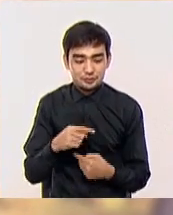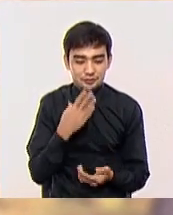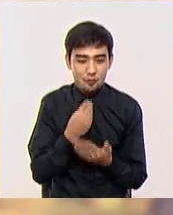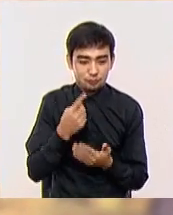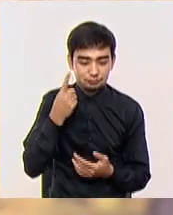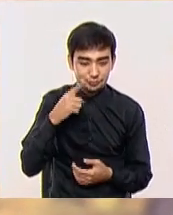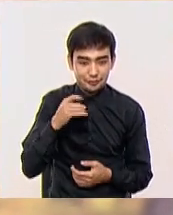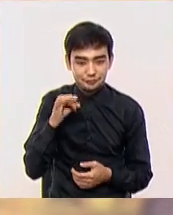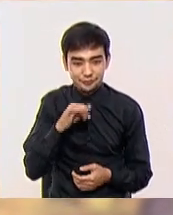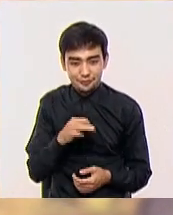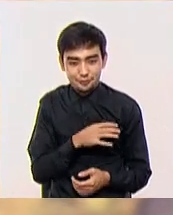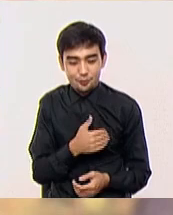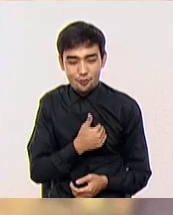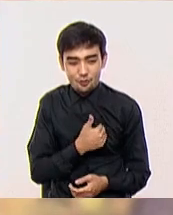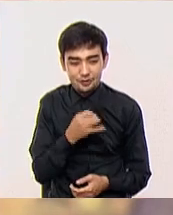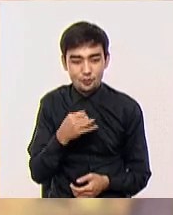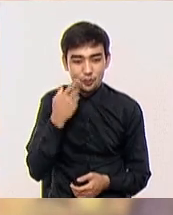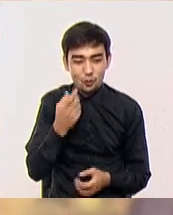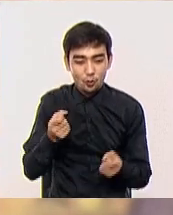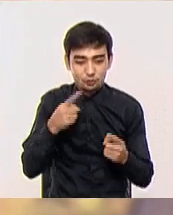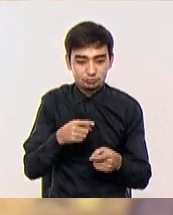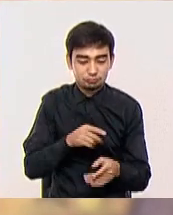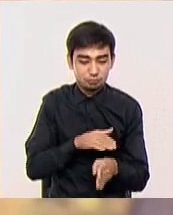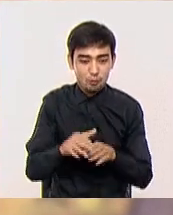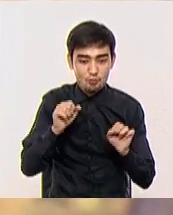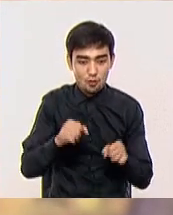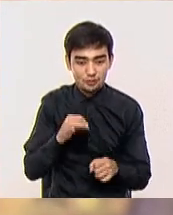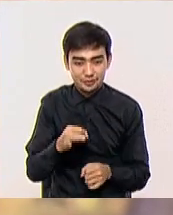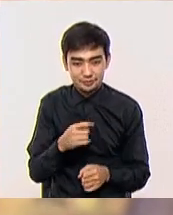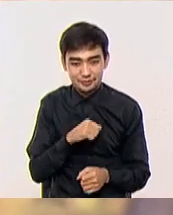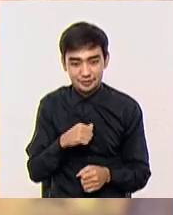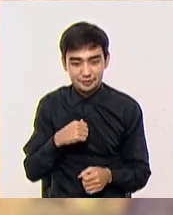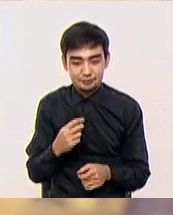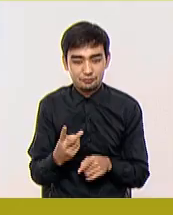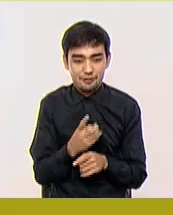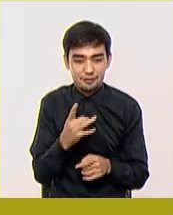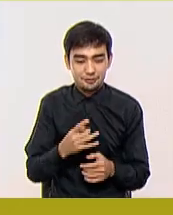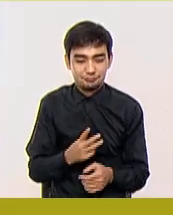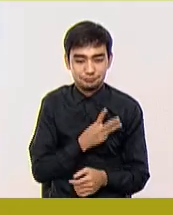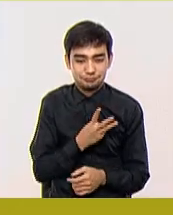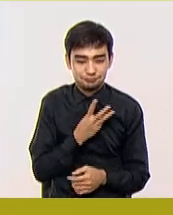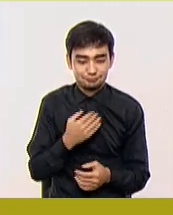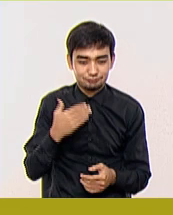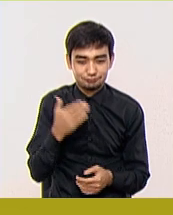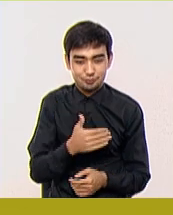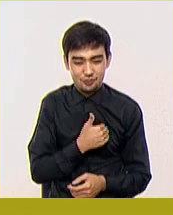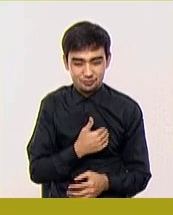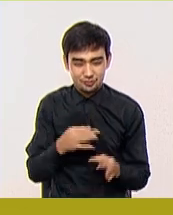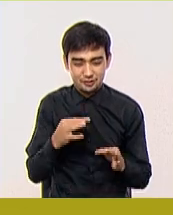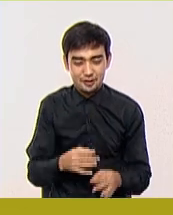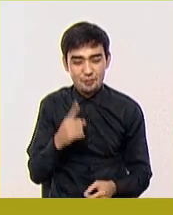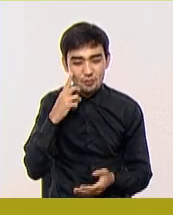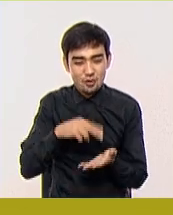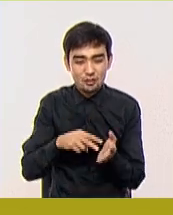идеей, а потом уже, когда поняли, что можно это монетизировать, мы загорелись вдвойне. Инициатор и основной организатор